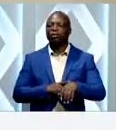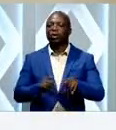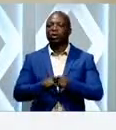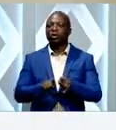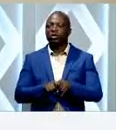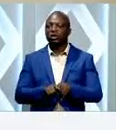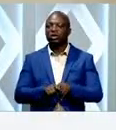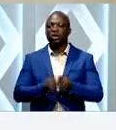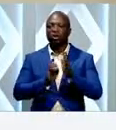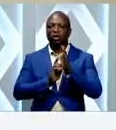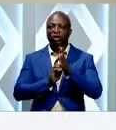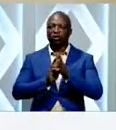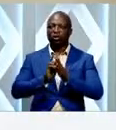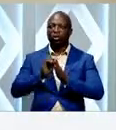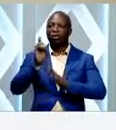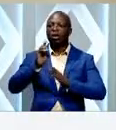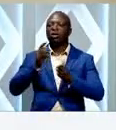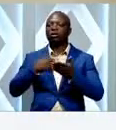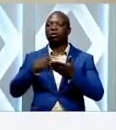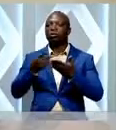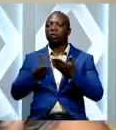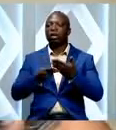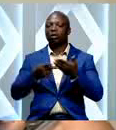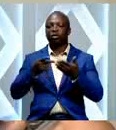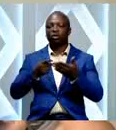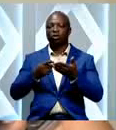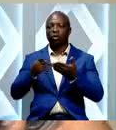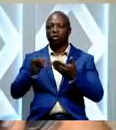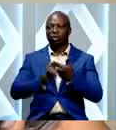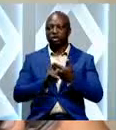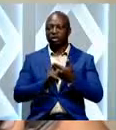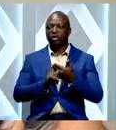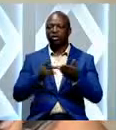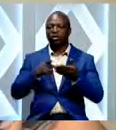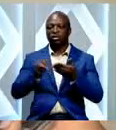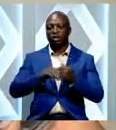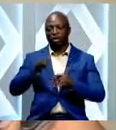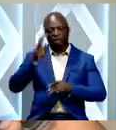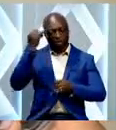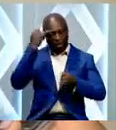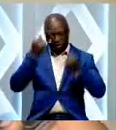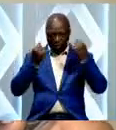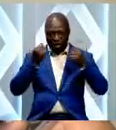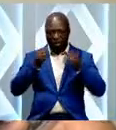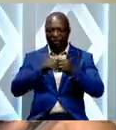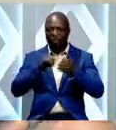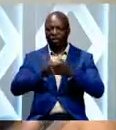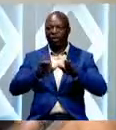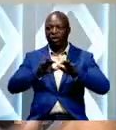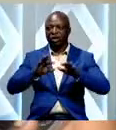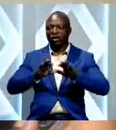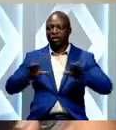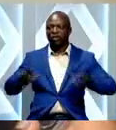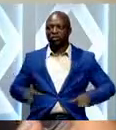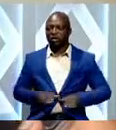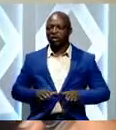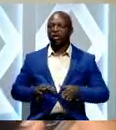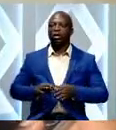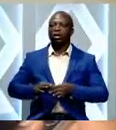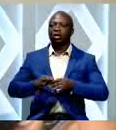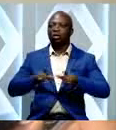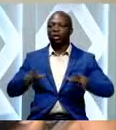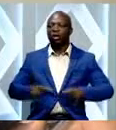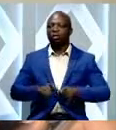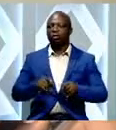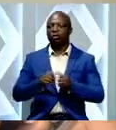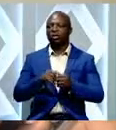le développement d'un portefeuille de projets, des projets innovants au niveau des collectivités locales pour aller au niveau des différents guichets,